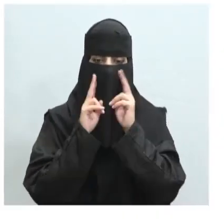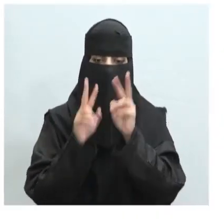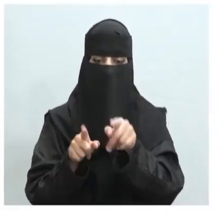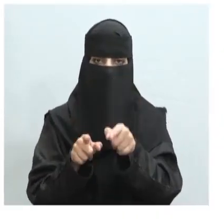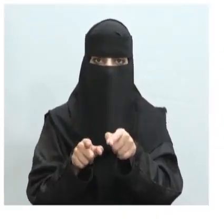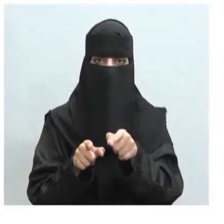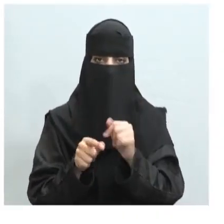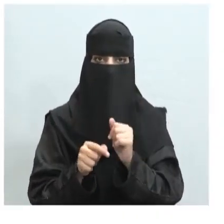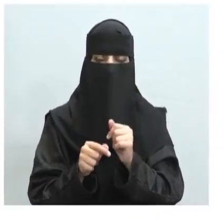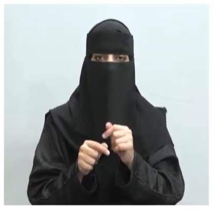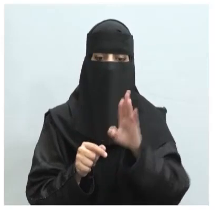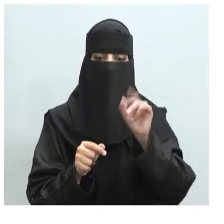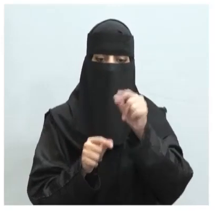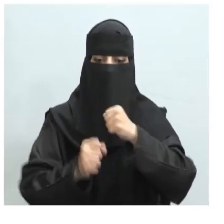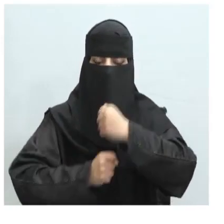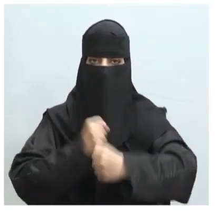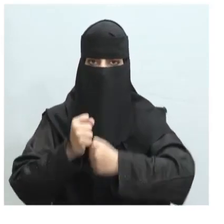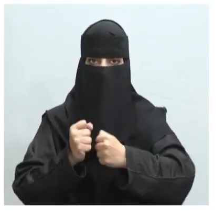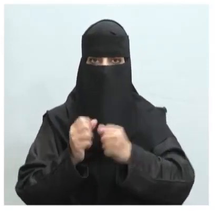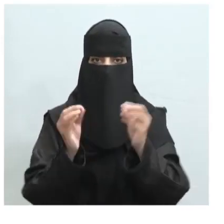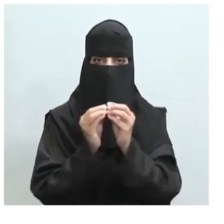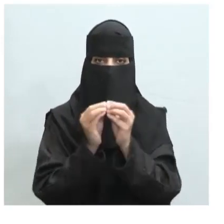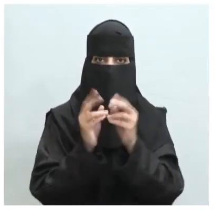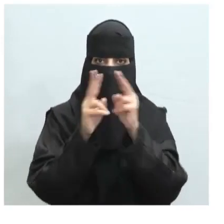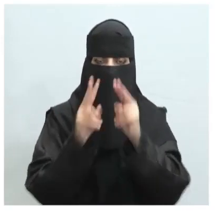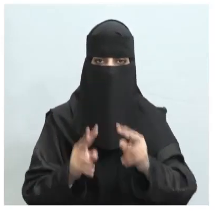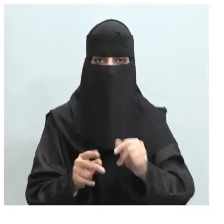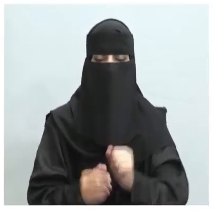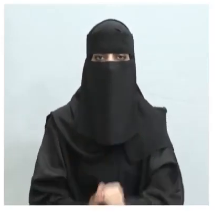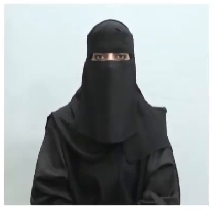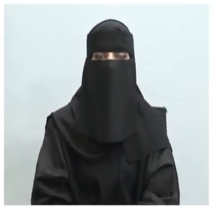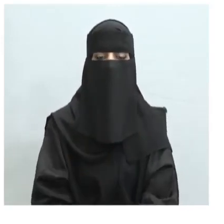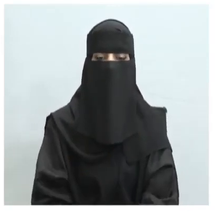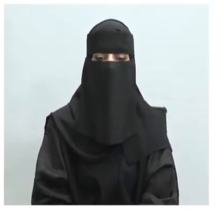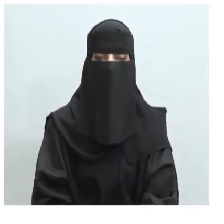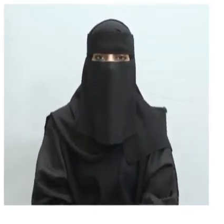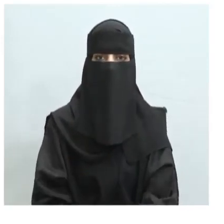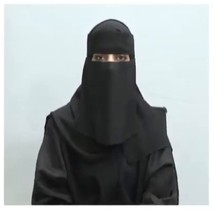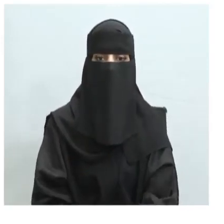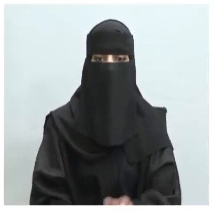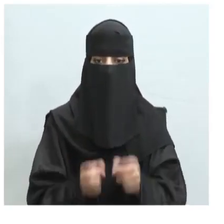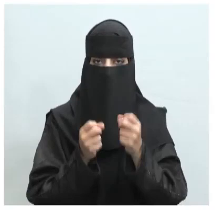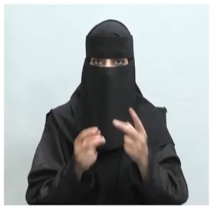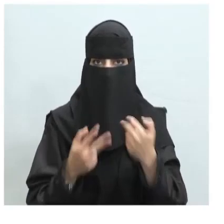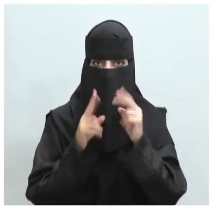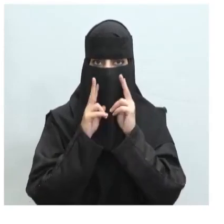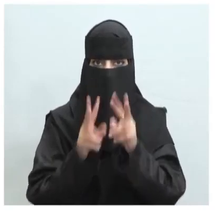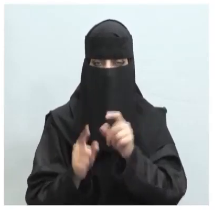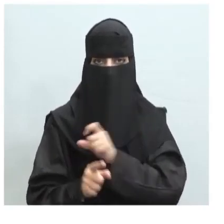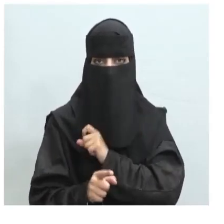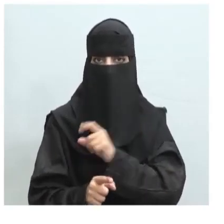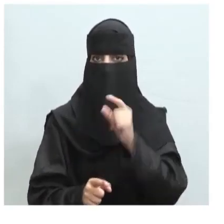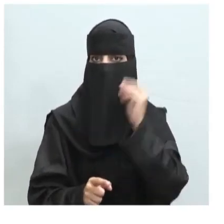تشاهدون امامكم كيف تتحرك الشحنات الكهربائيه في البدايه يا عزيزي الطالب